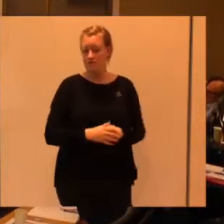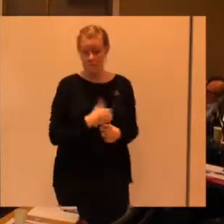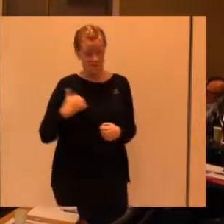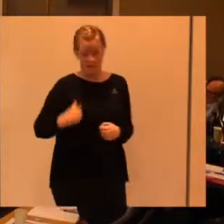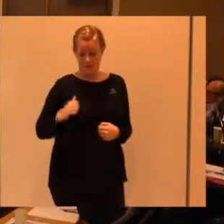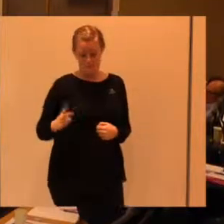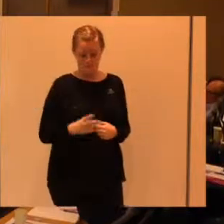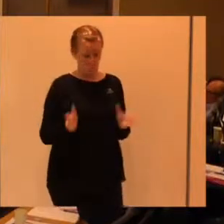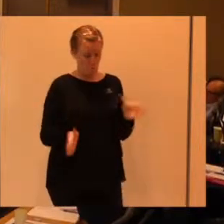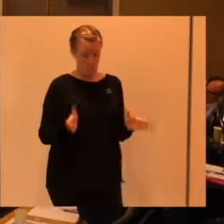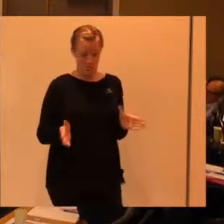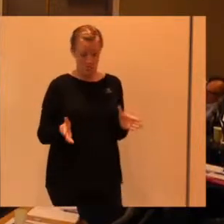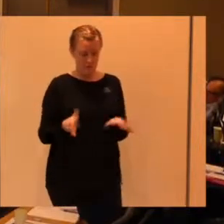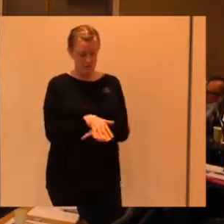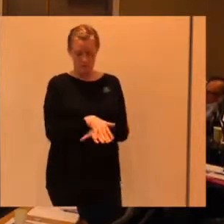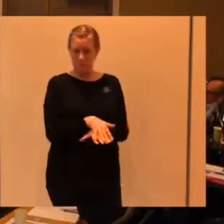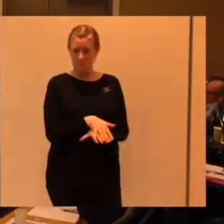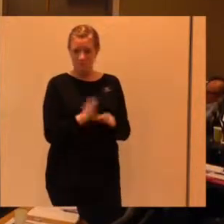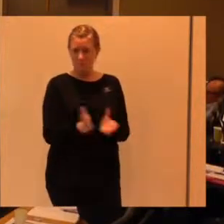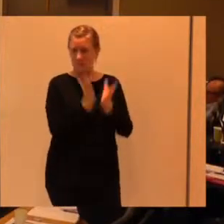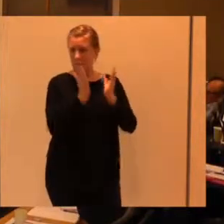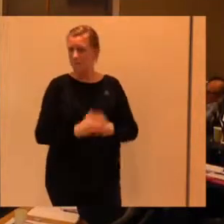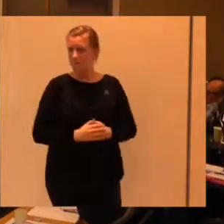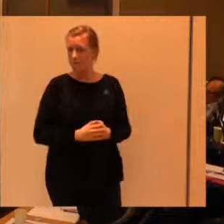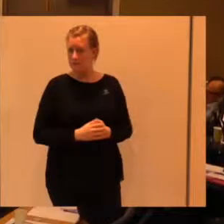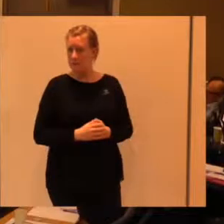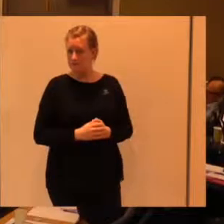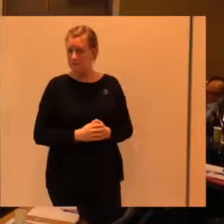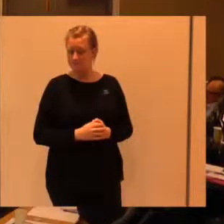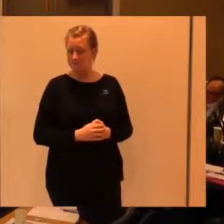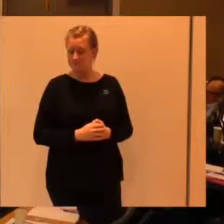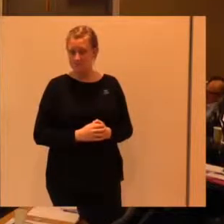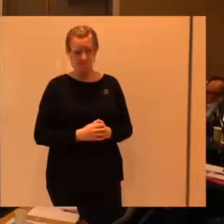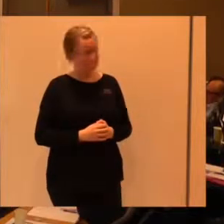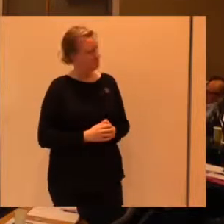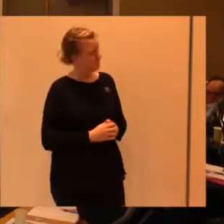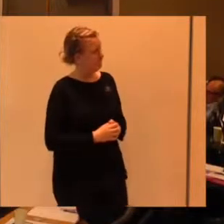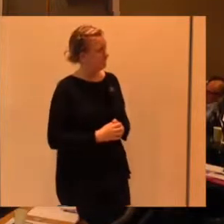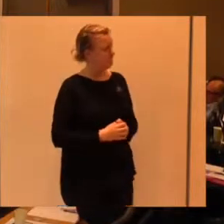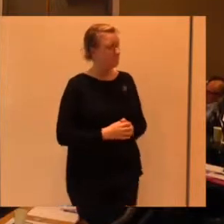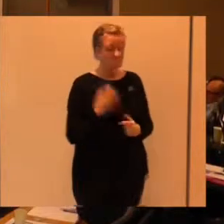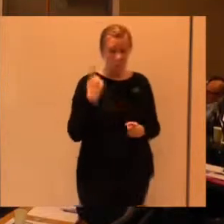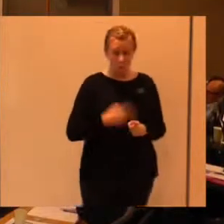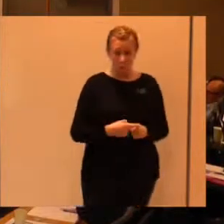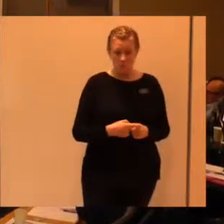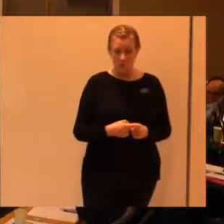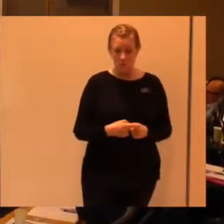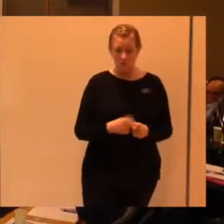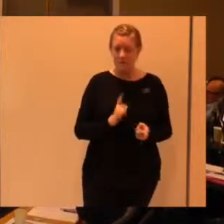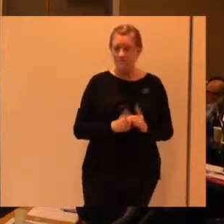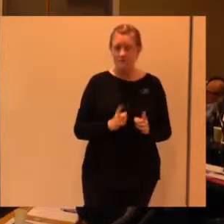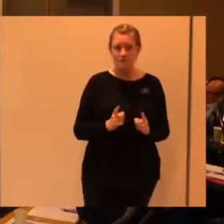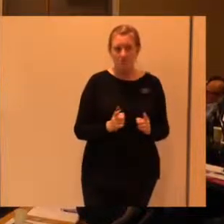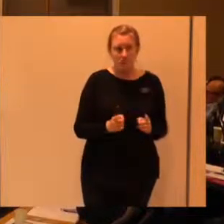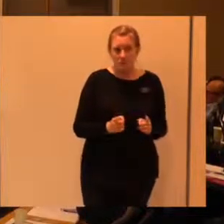helt omedvetet. Samtidigt så är vi i den digitala och den fysiska världen. Och det börjar till och med blir så att det spelar kanske inte så stor